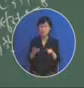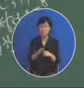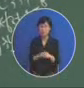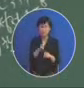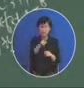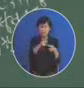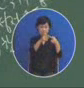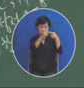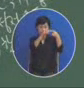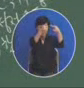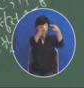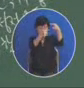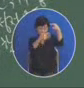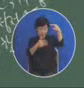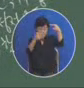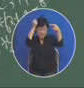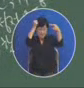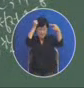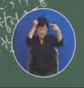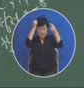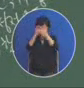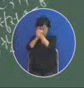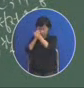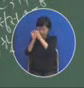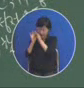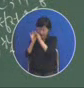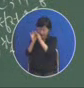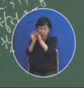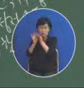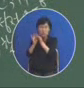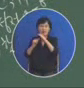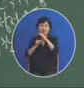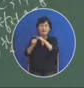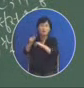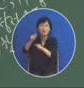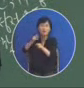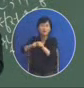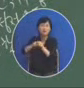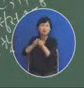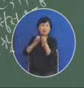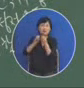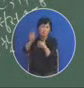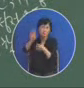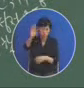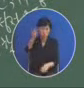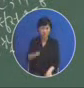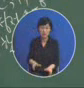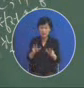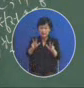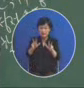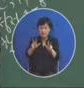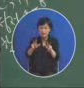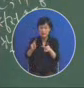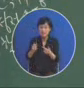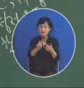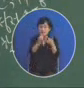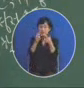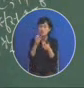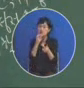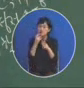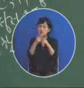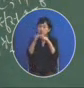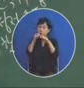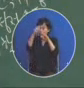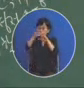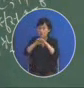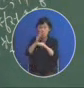응답이 일어날 겁니다. And I hope that you can wait because you will receive representative answers. 저 이번에 서울교회 같이 예배드리고 있는데요. 여러분이